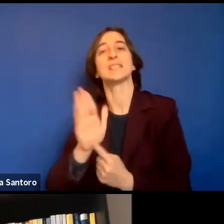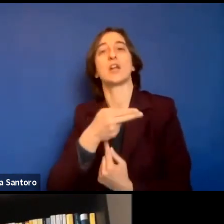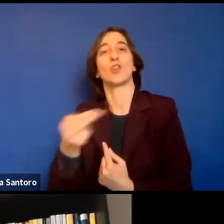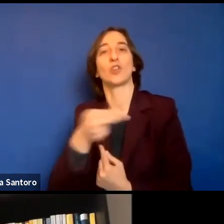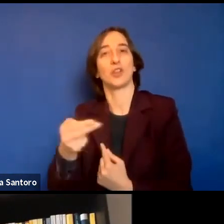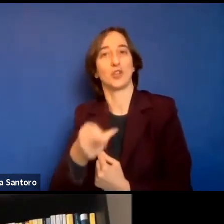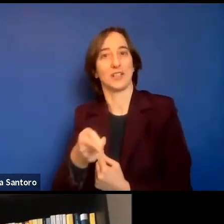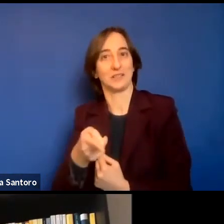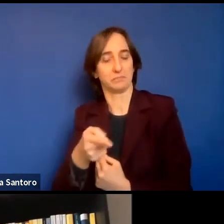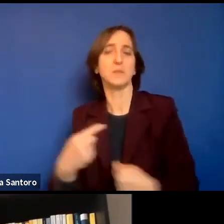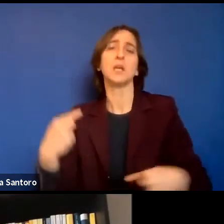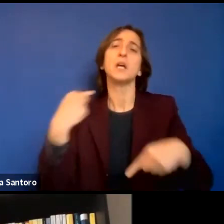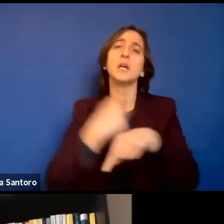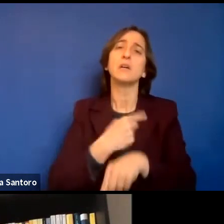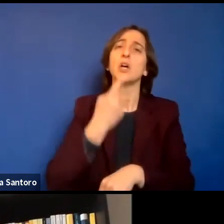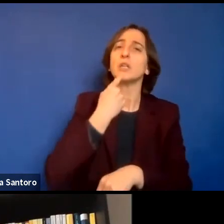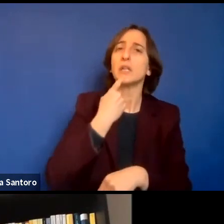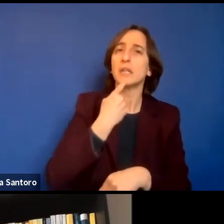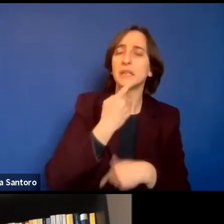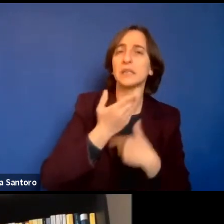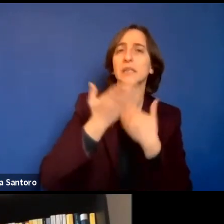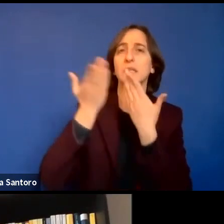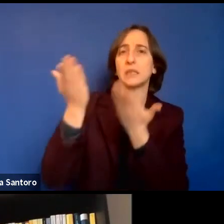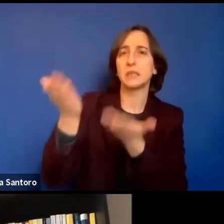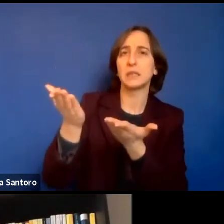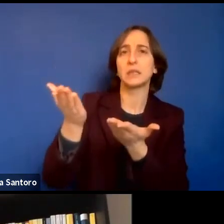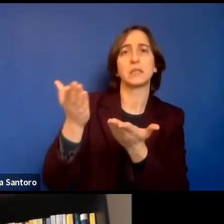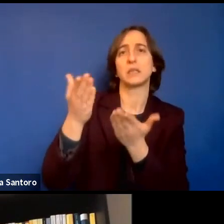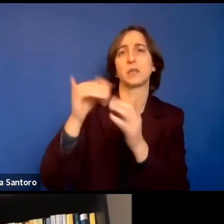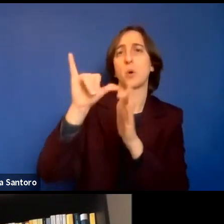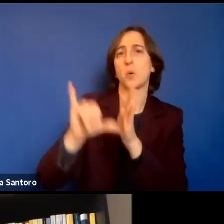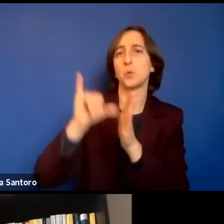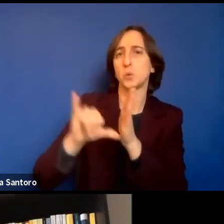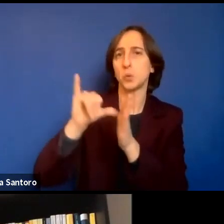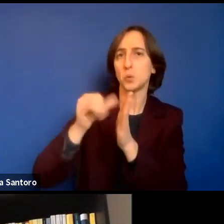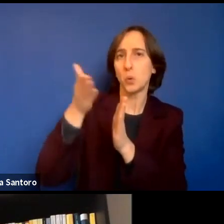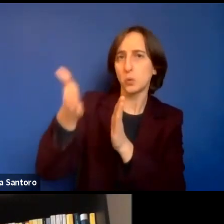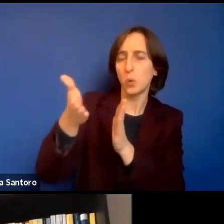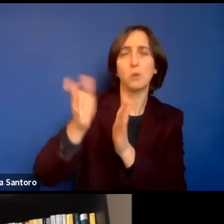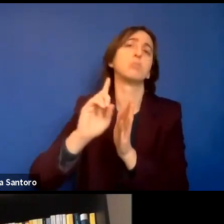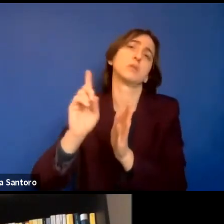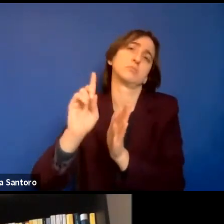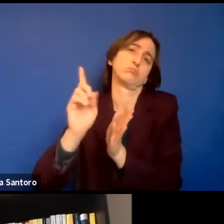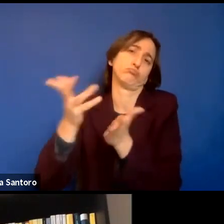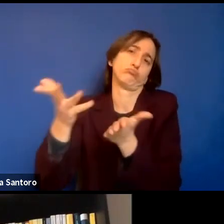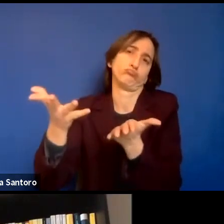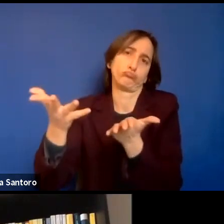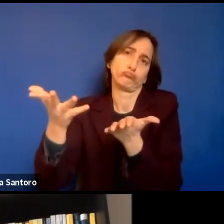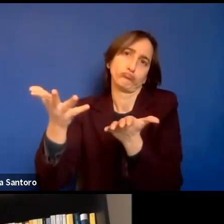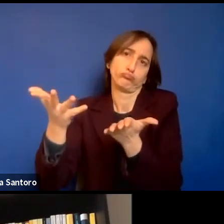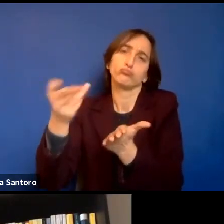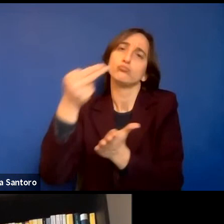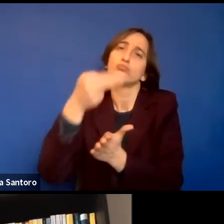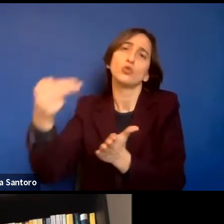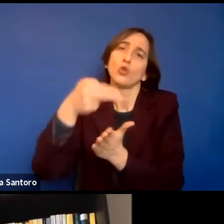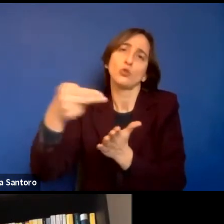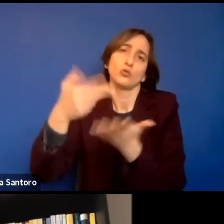che sono collegati con la diretta via YouTube, la sottotitolazione